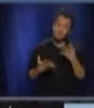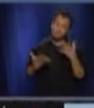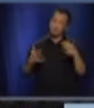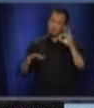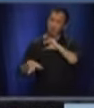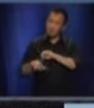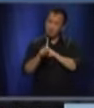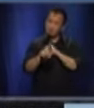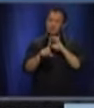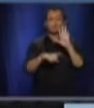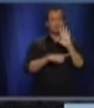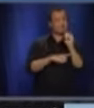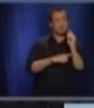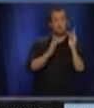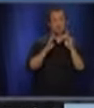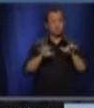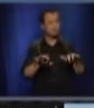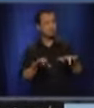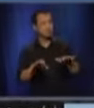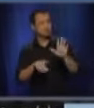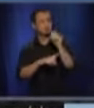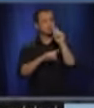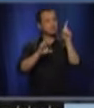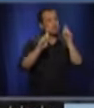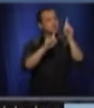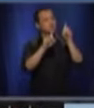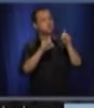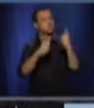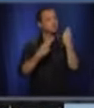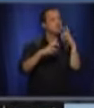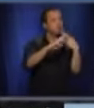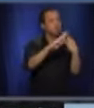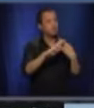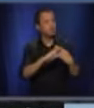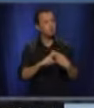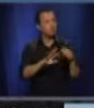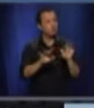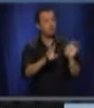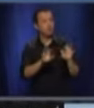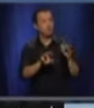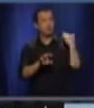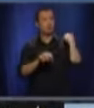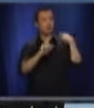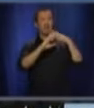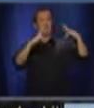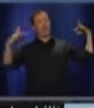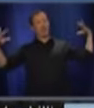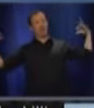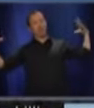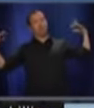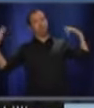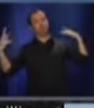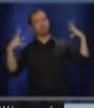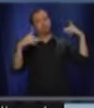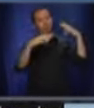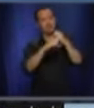c'est notre site Web, puis là, le nom n'est pas trop long, là, comparé à ce qu'on avait eu la semaine passée. C'est